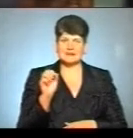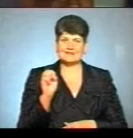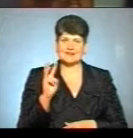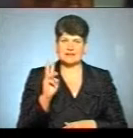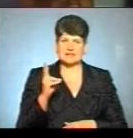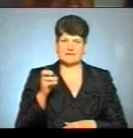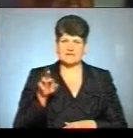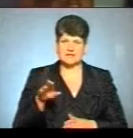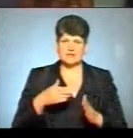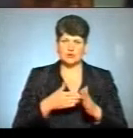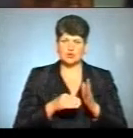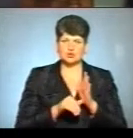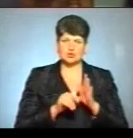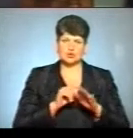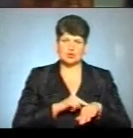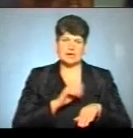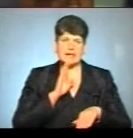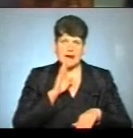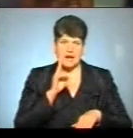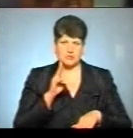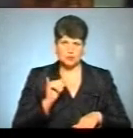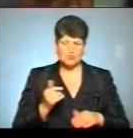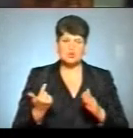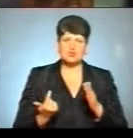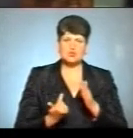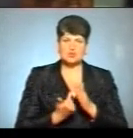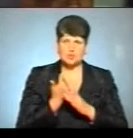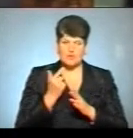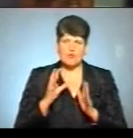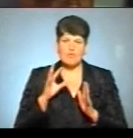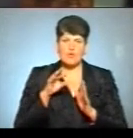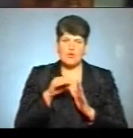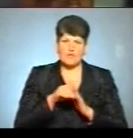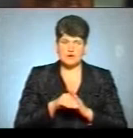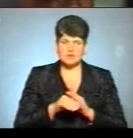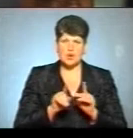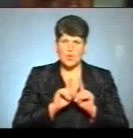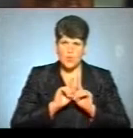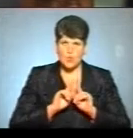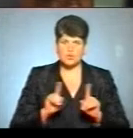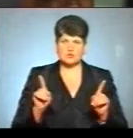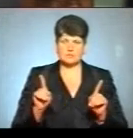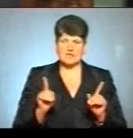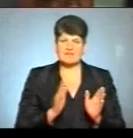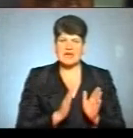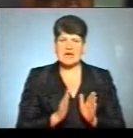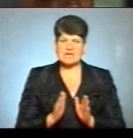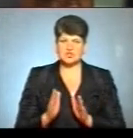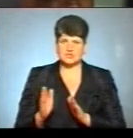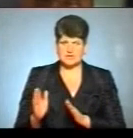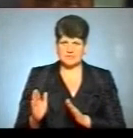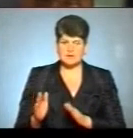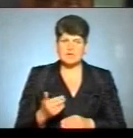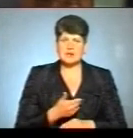квітня, до 6 години ранку, знову запроваджується особливий режим, і